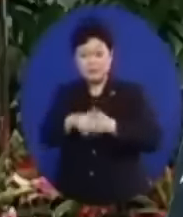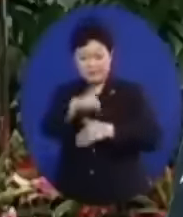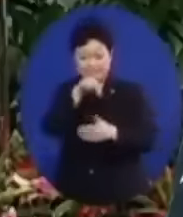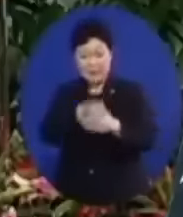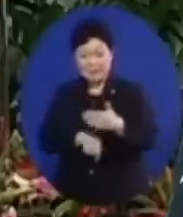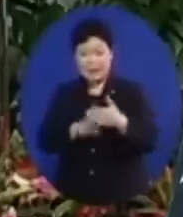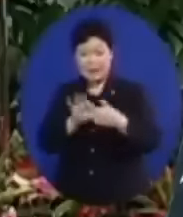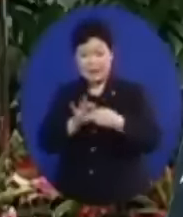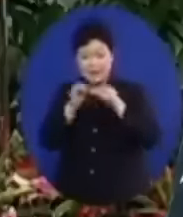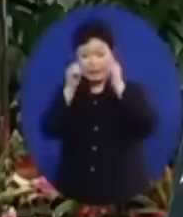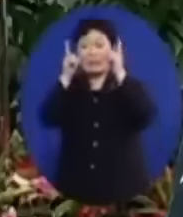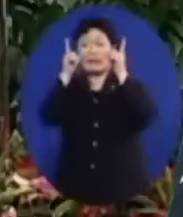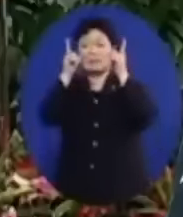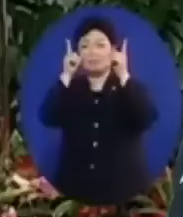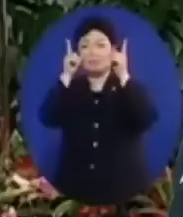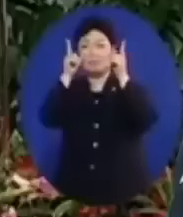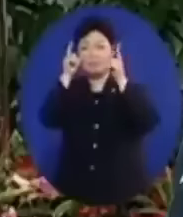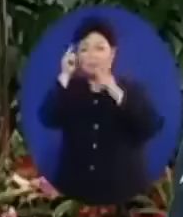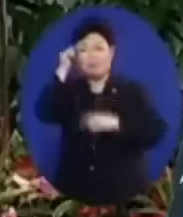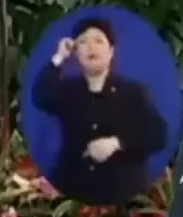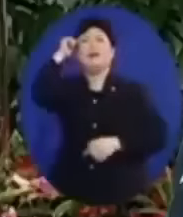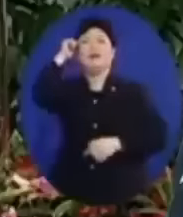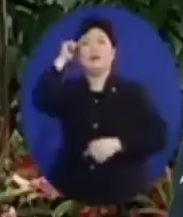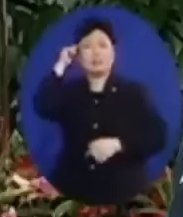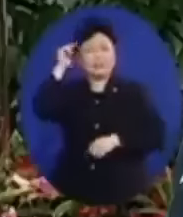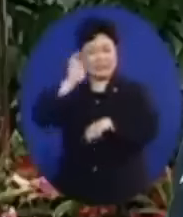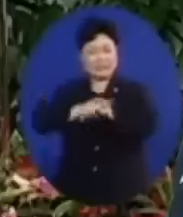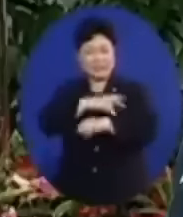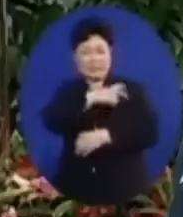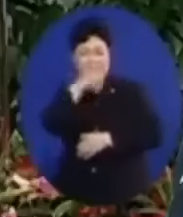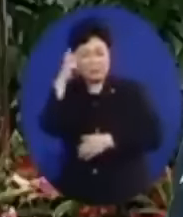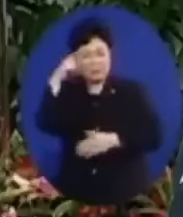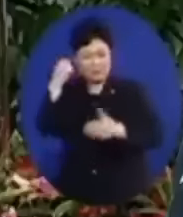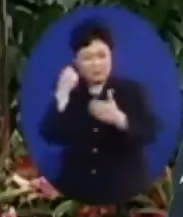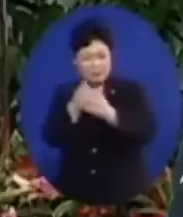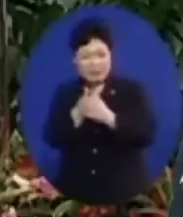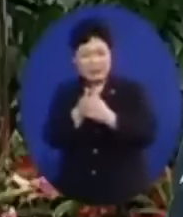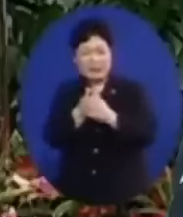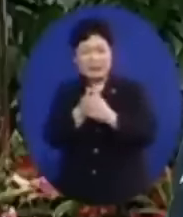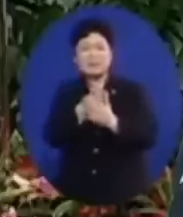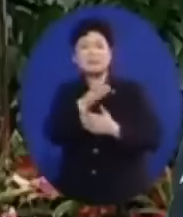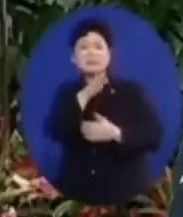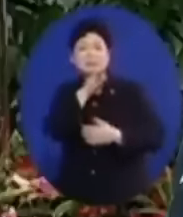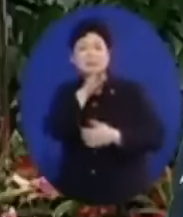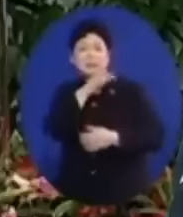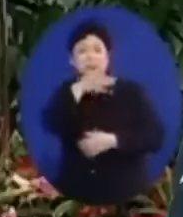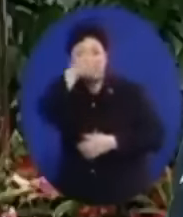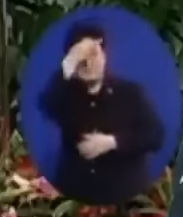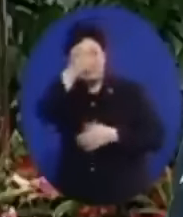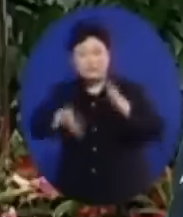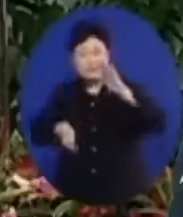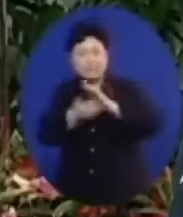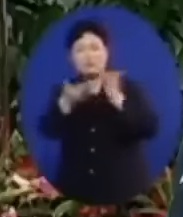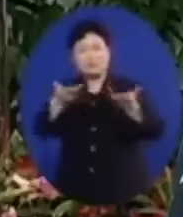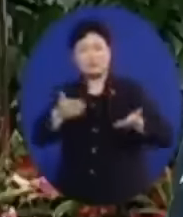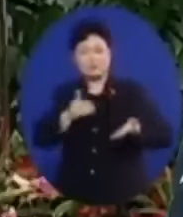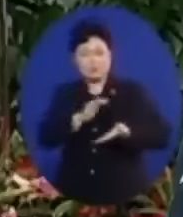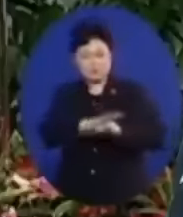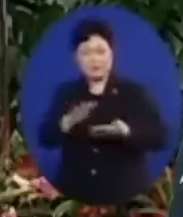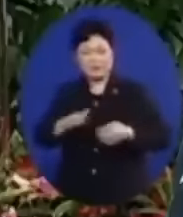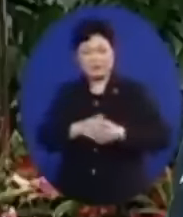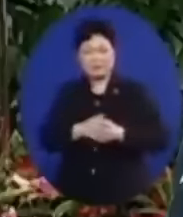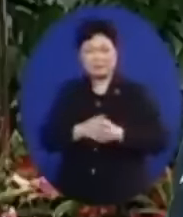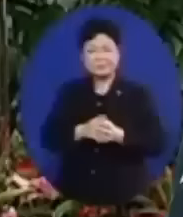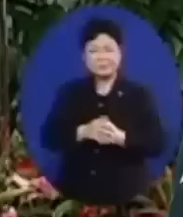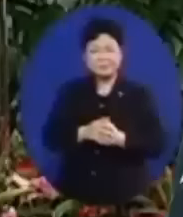마음에 깨달음을 주시는 것입니다. 지혜와 총명과 모략과 재능을 주시는 것입니다. 하나님이 지혜와 총명과